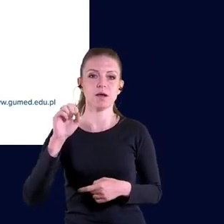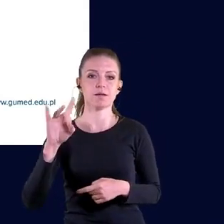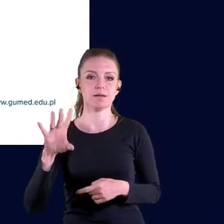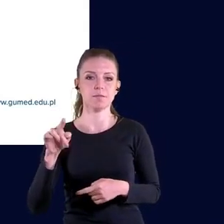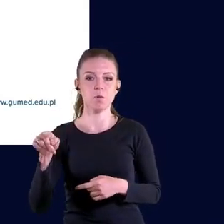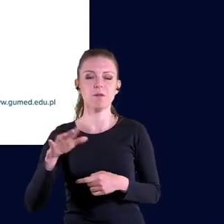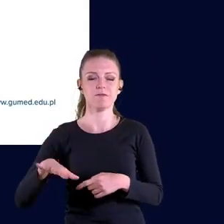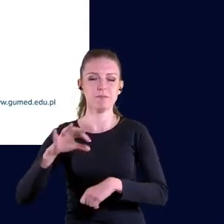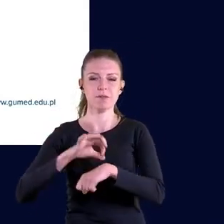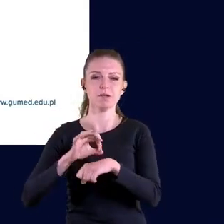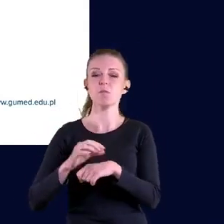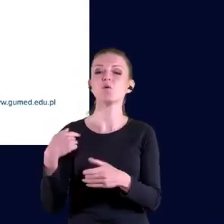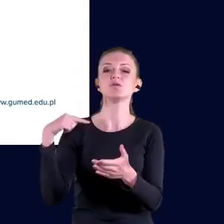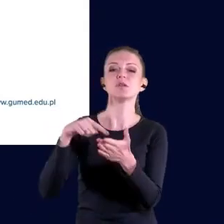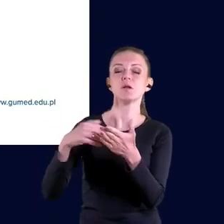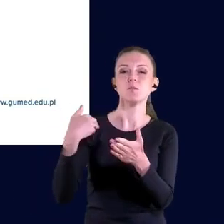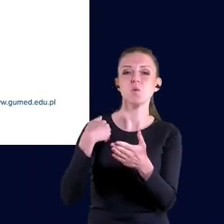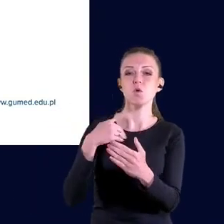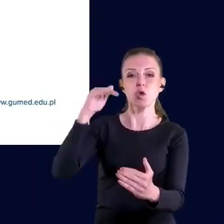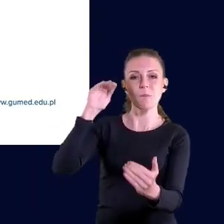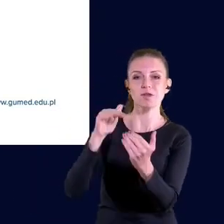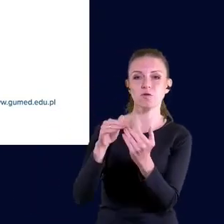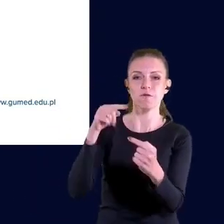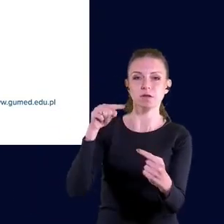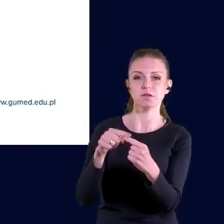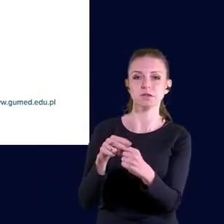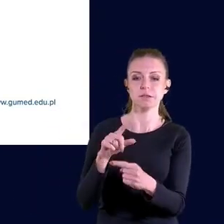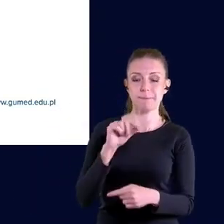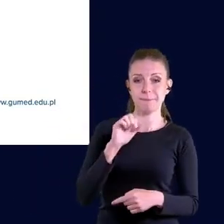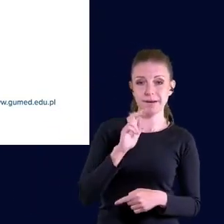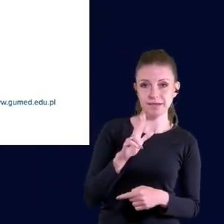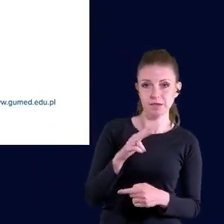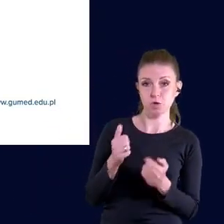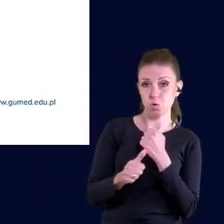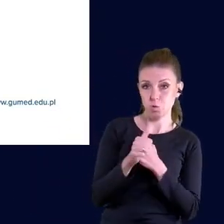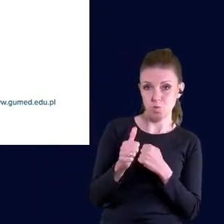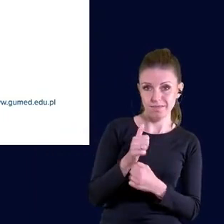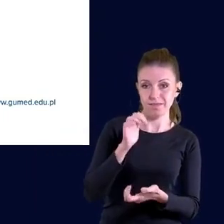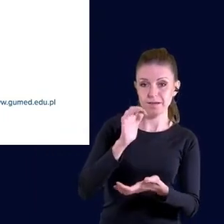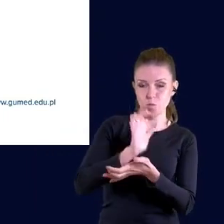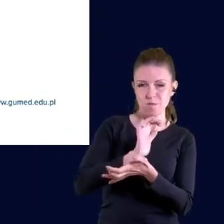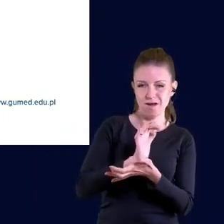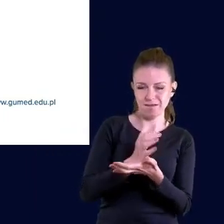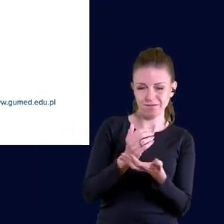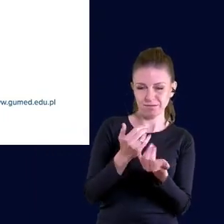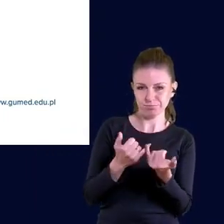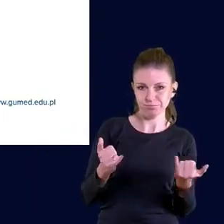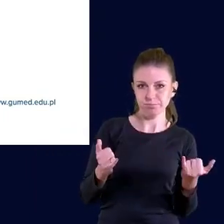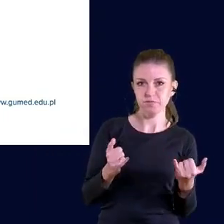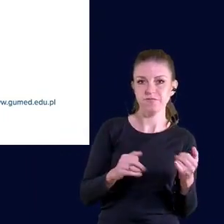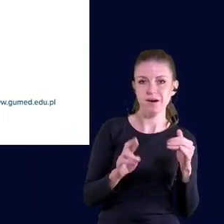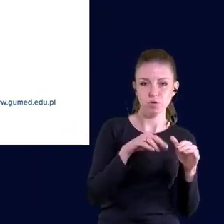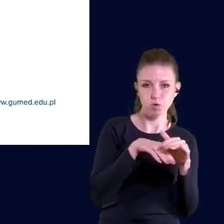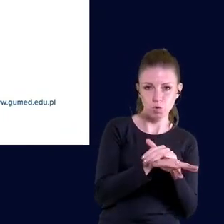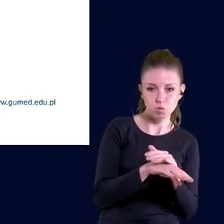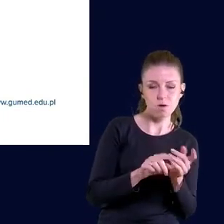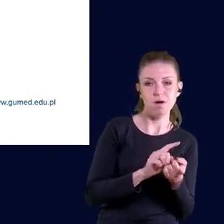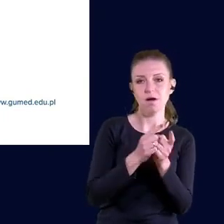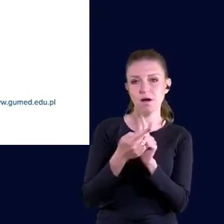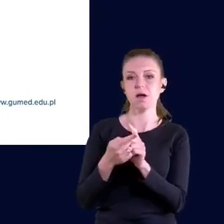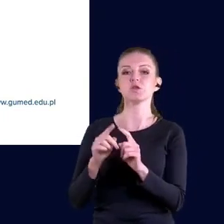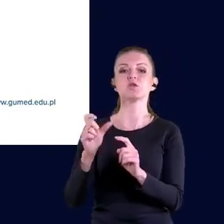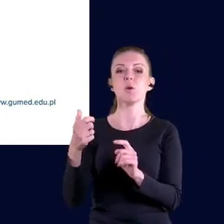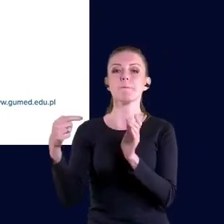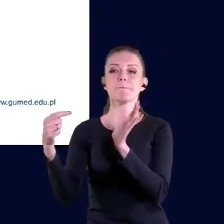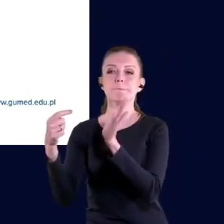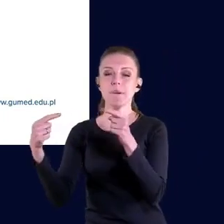medycznego celem było to Żeby dostosować pliki dokumenty publikacje zamieszczone w repozytorium właśnie do standardu